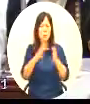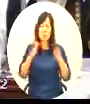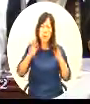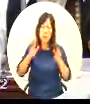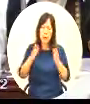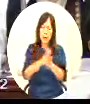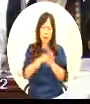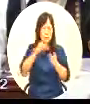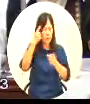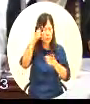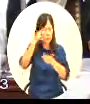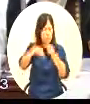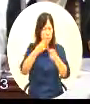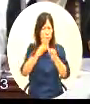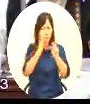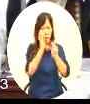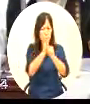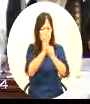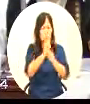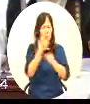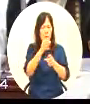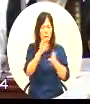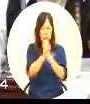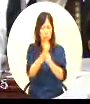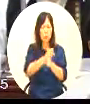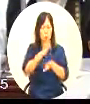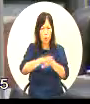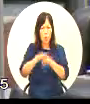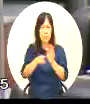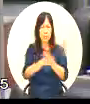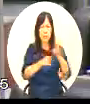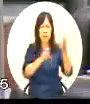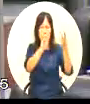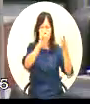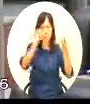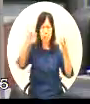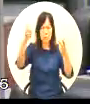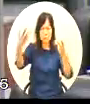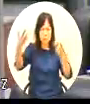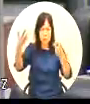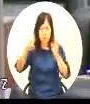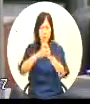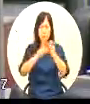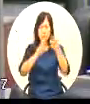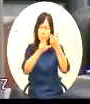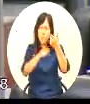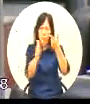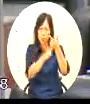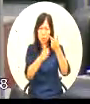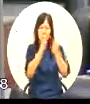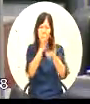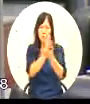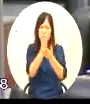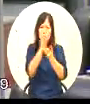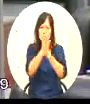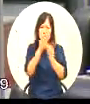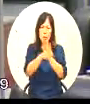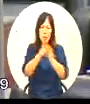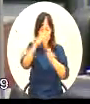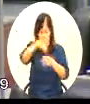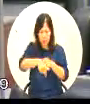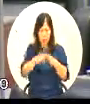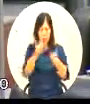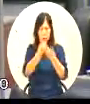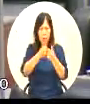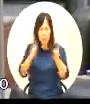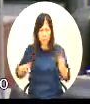多在明年中。 好，那就是2017年的年中到时候刚好应该也是下一个会期的时候了。 另外就